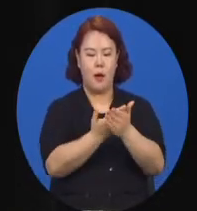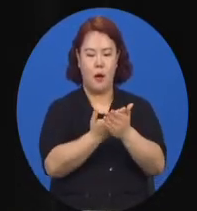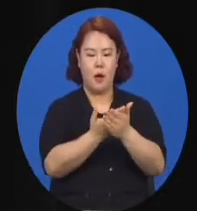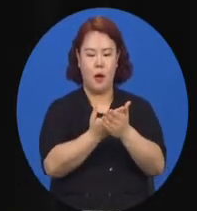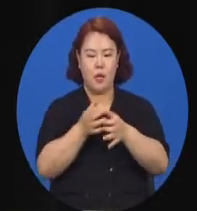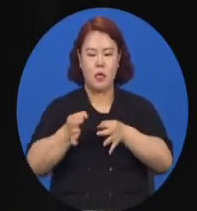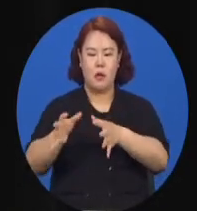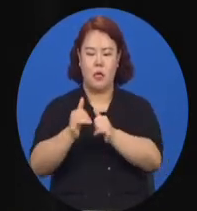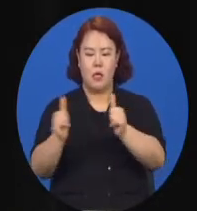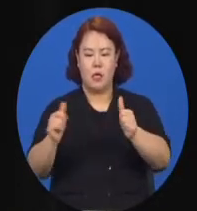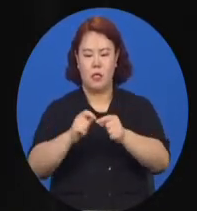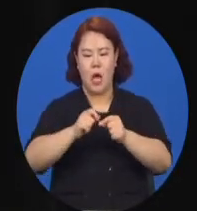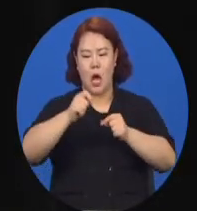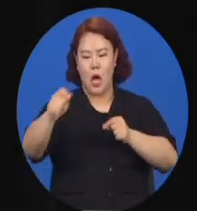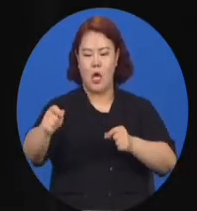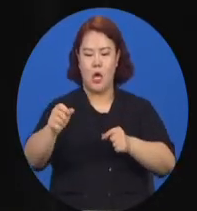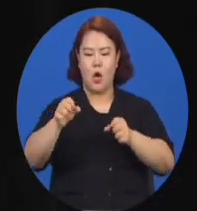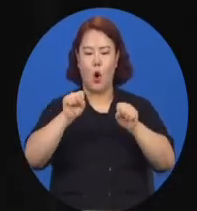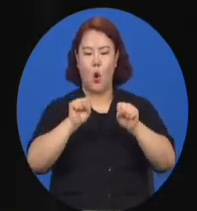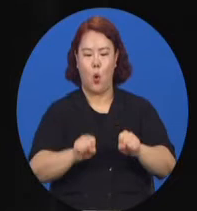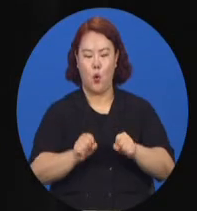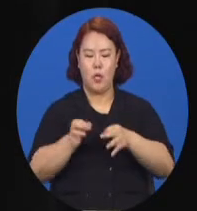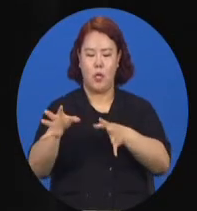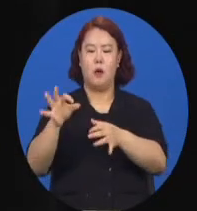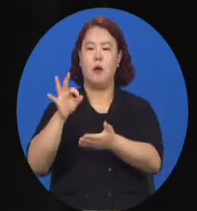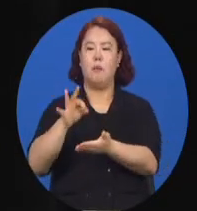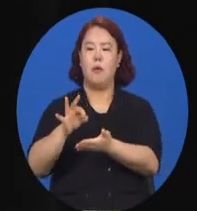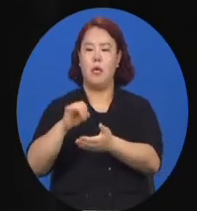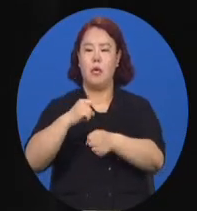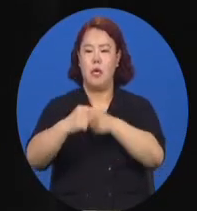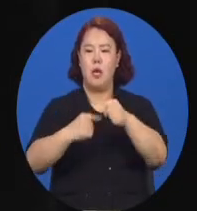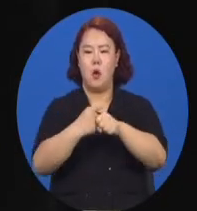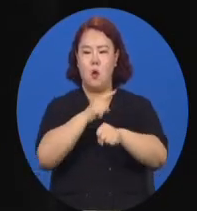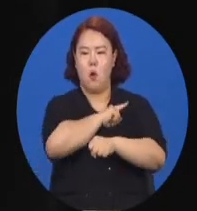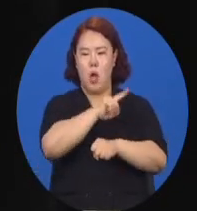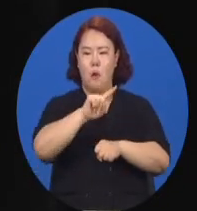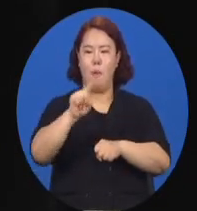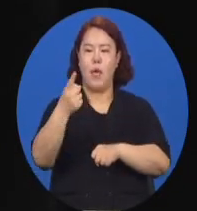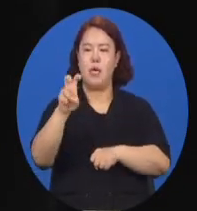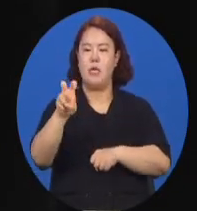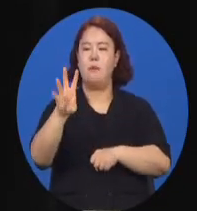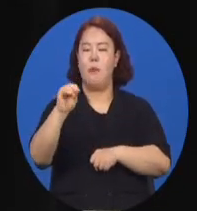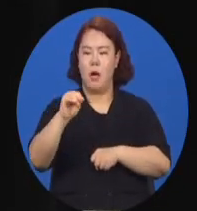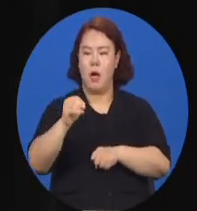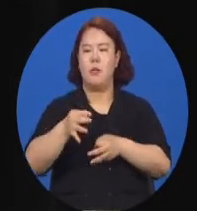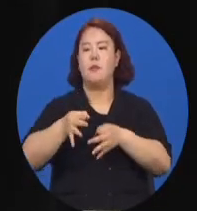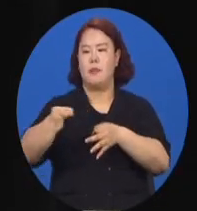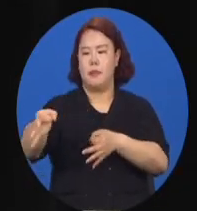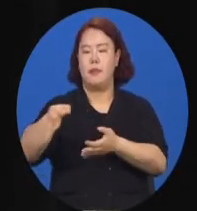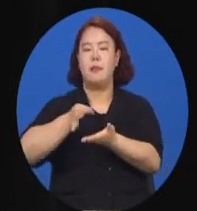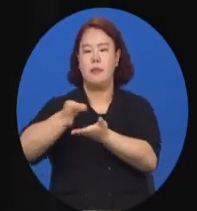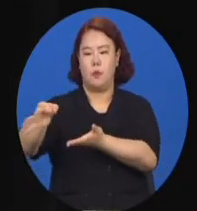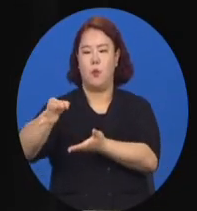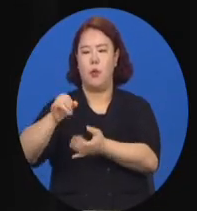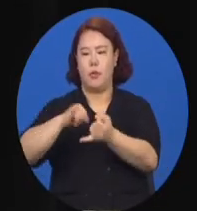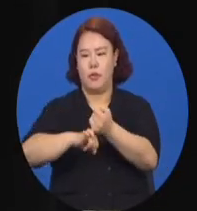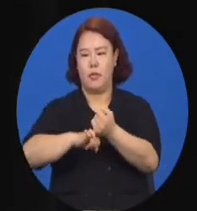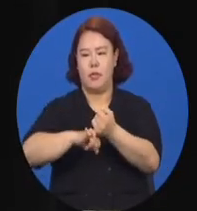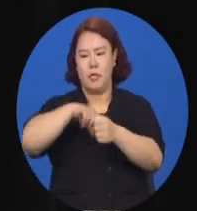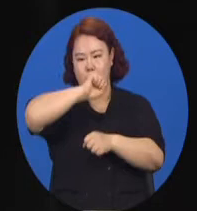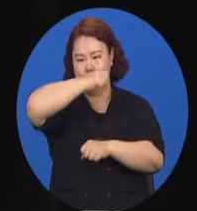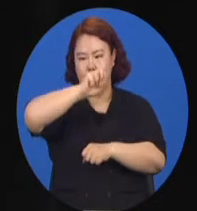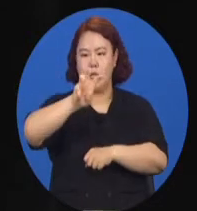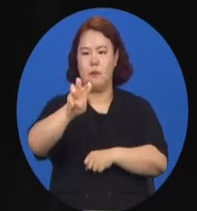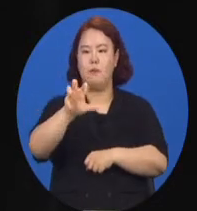거주 기여금을 연간 최대 120만 원까지 드리도록 하겠습니다. 예산은 약